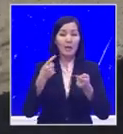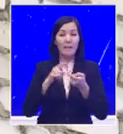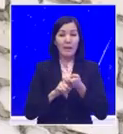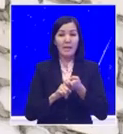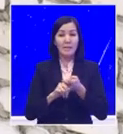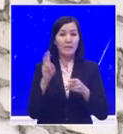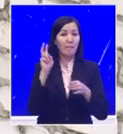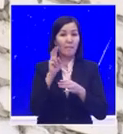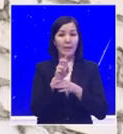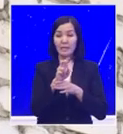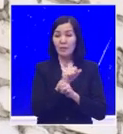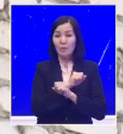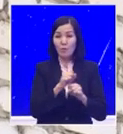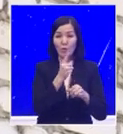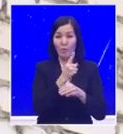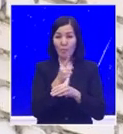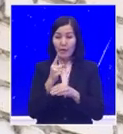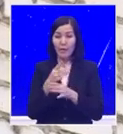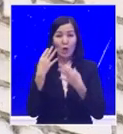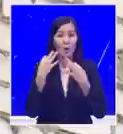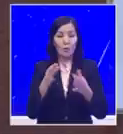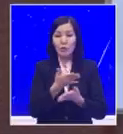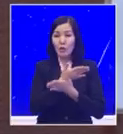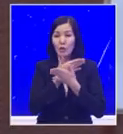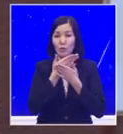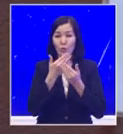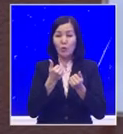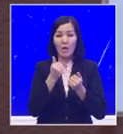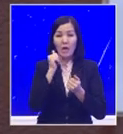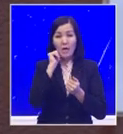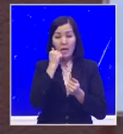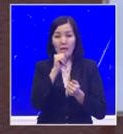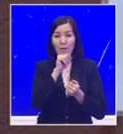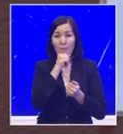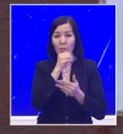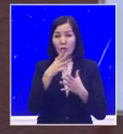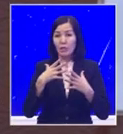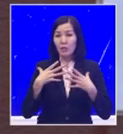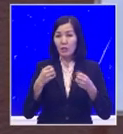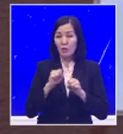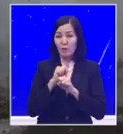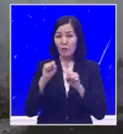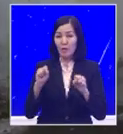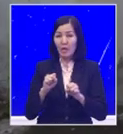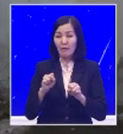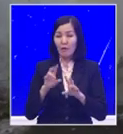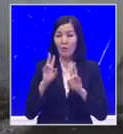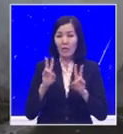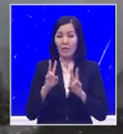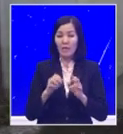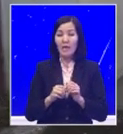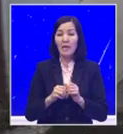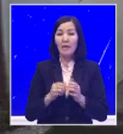Тіпті ардагерлер туыстарын көруге рұқсат жоқ. Өйткені қариясы бар ел, қазыналы ел. Олардың денсаулығы басты назарда дейді